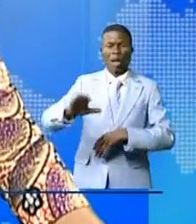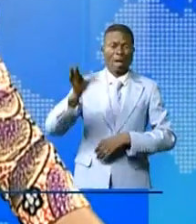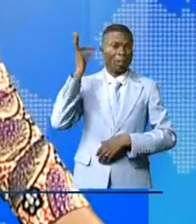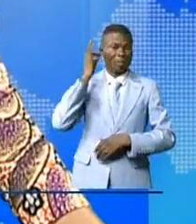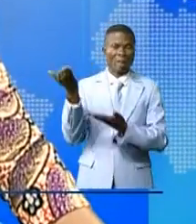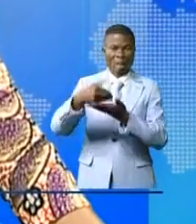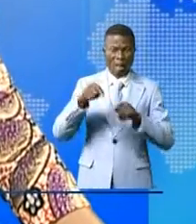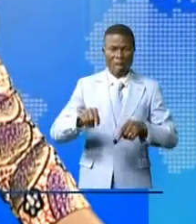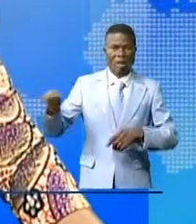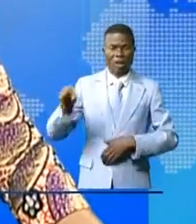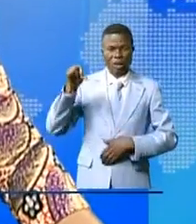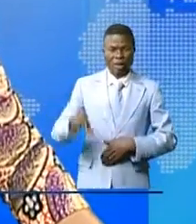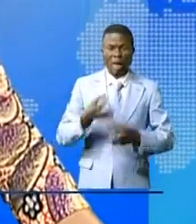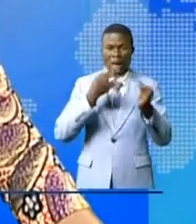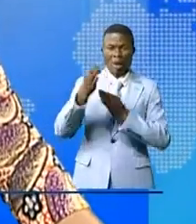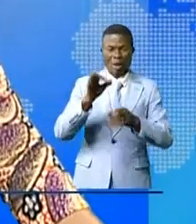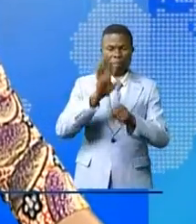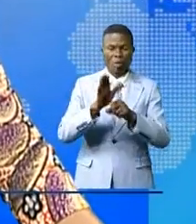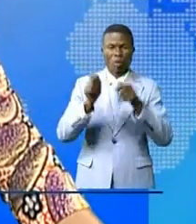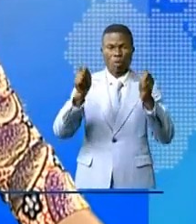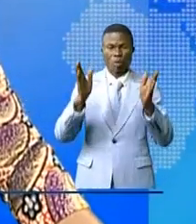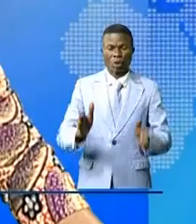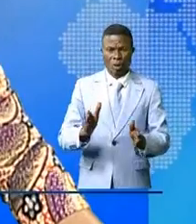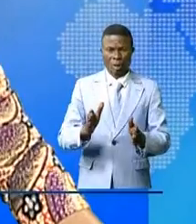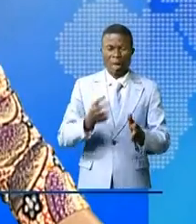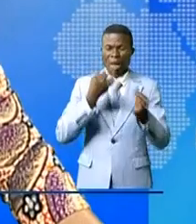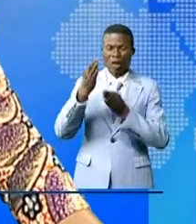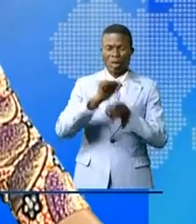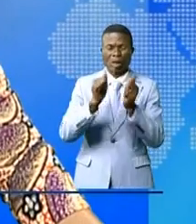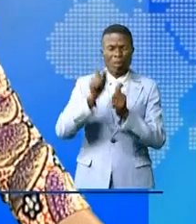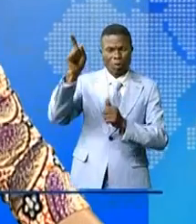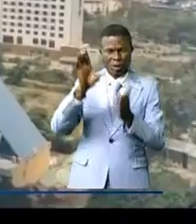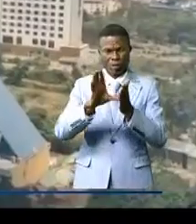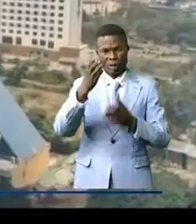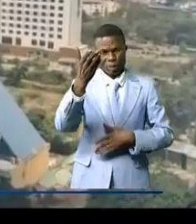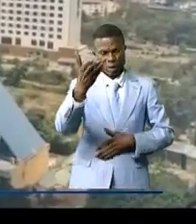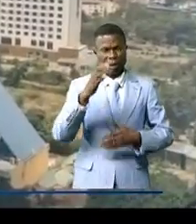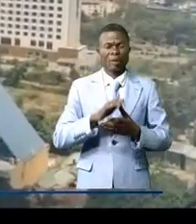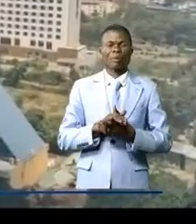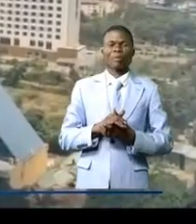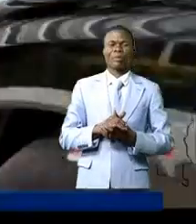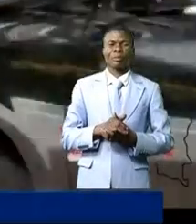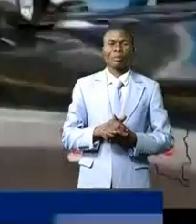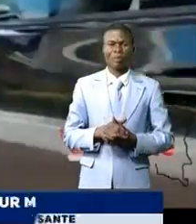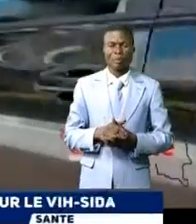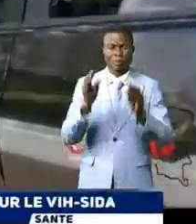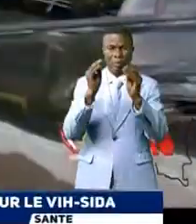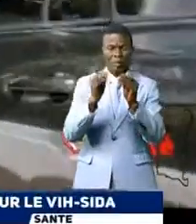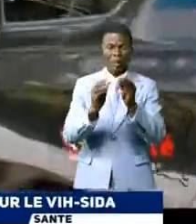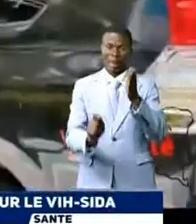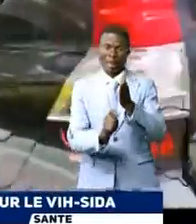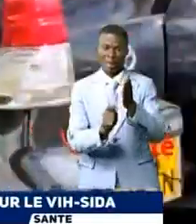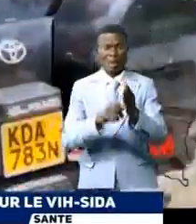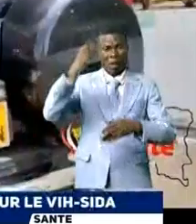pays, Jean-Jacques Mbungani a expliqué devant la presse la portée de ses assises. Lopez Kakuba. L'un des participants à la réunion technique